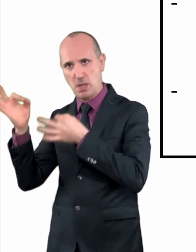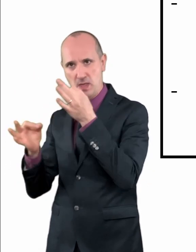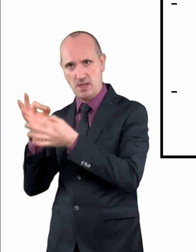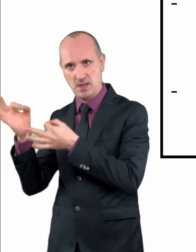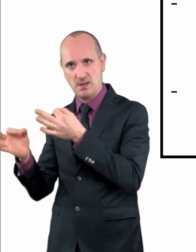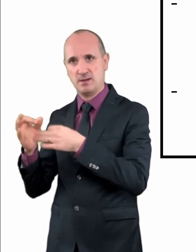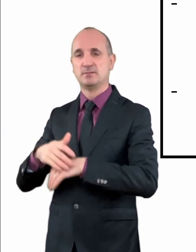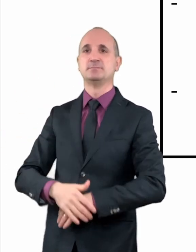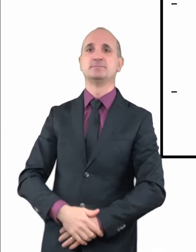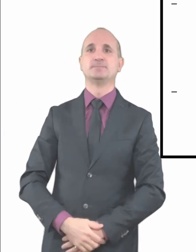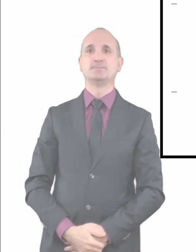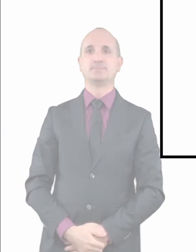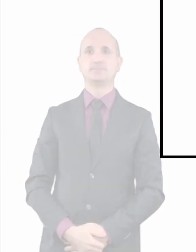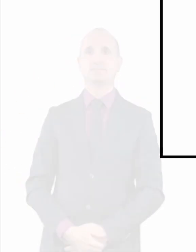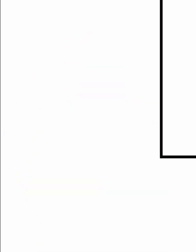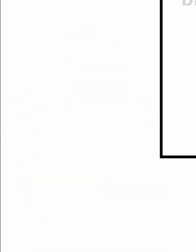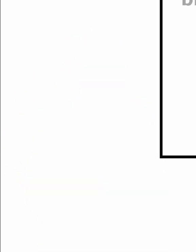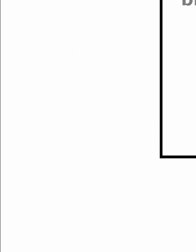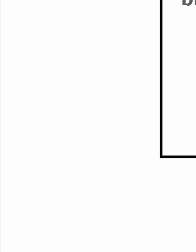sociali